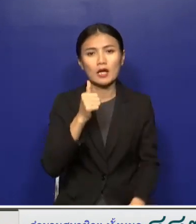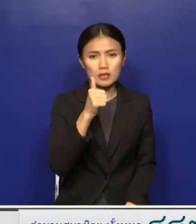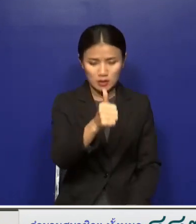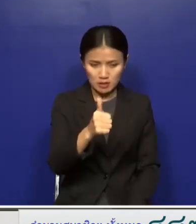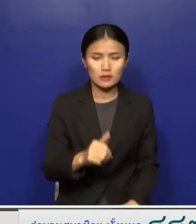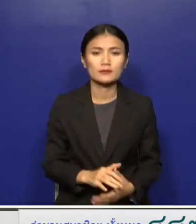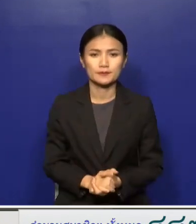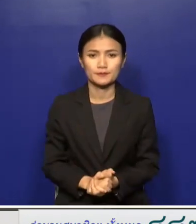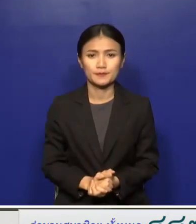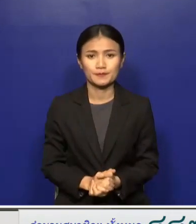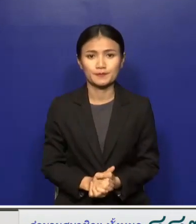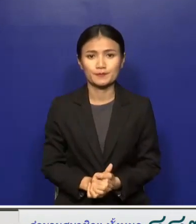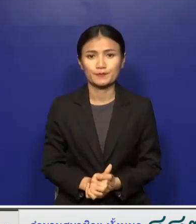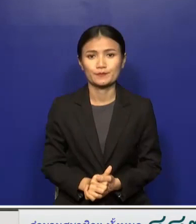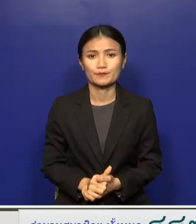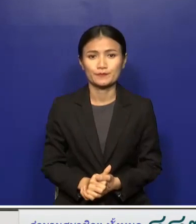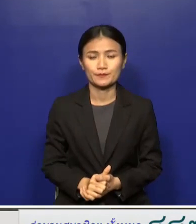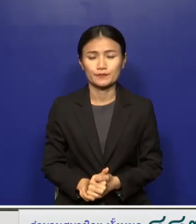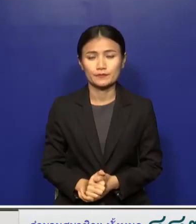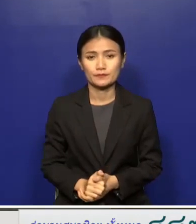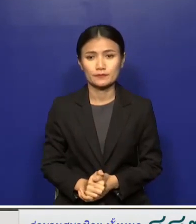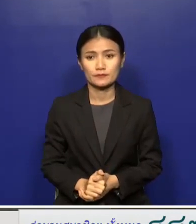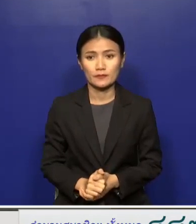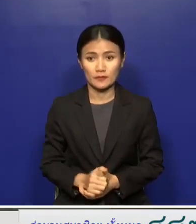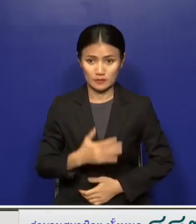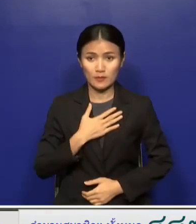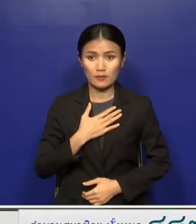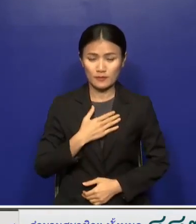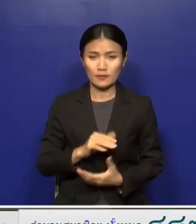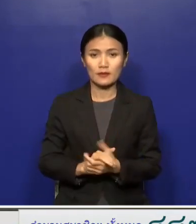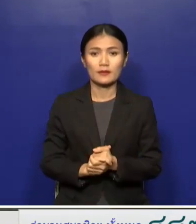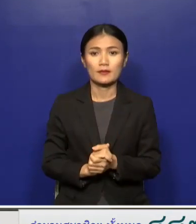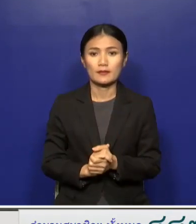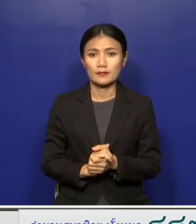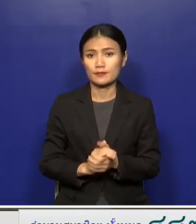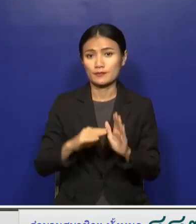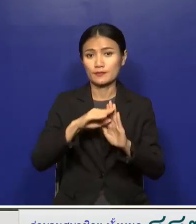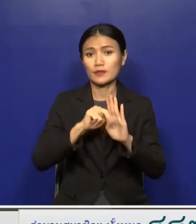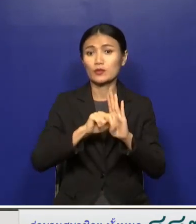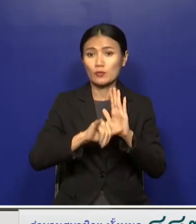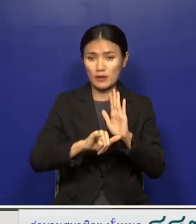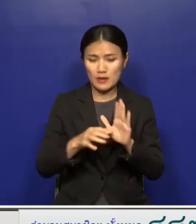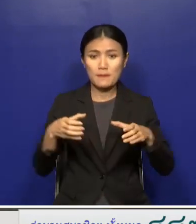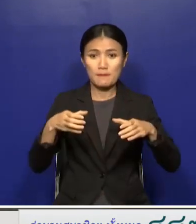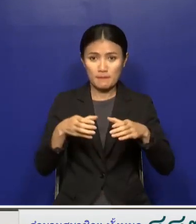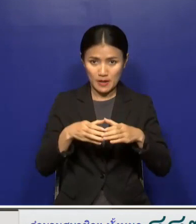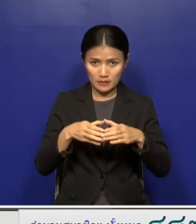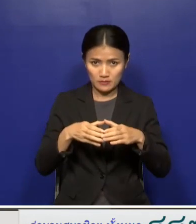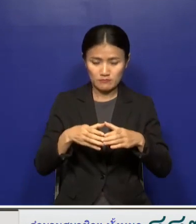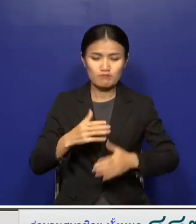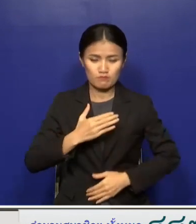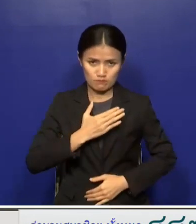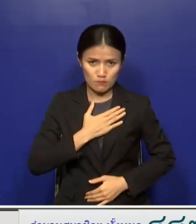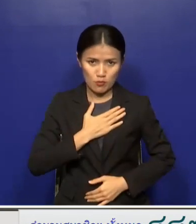นกลางนี่คือสิ่งที่นโยบายพรรคพลังท้องถิ่นไทยและกระผมที่มาสู่วง